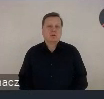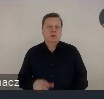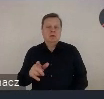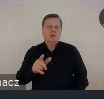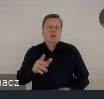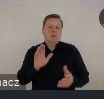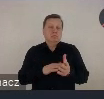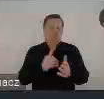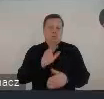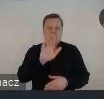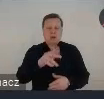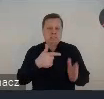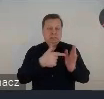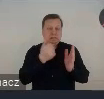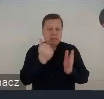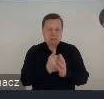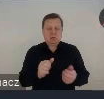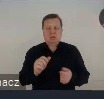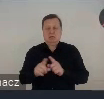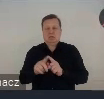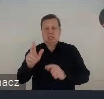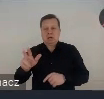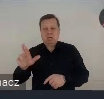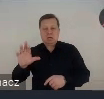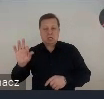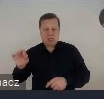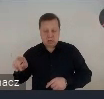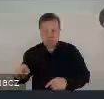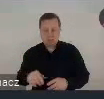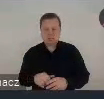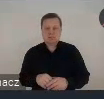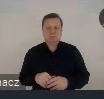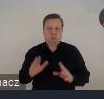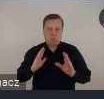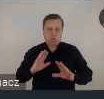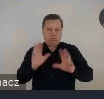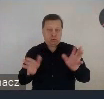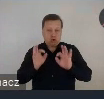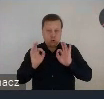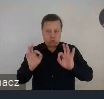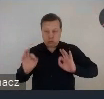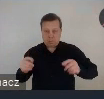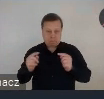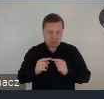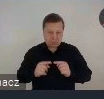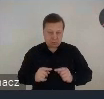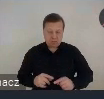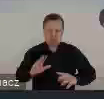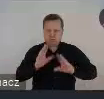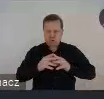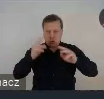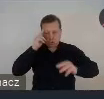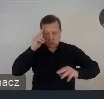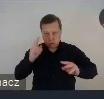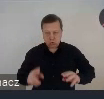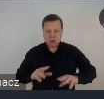statucie, a co za tym idzie w wpisie do Krajowego Rejestru Sądowego, było dobrze, precyzyjnie i tak zrozumiale